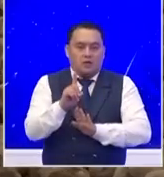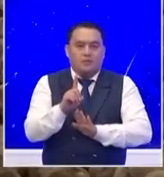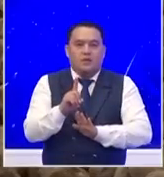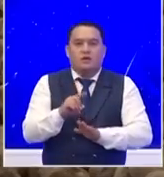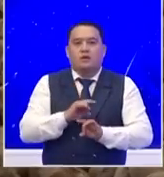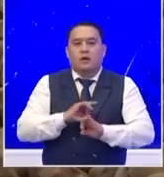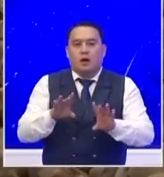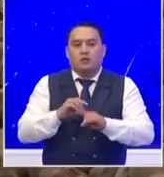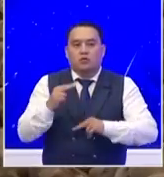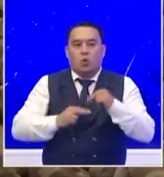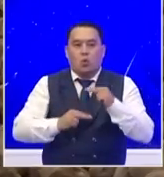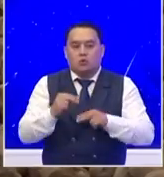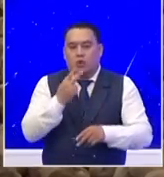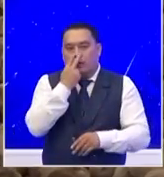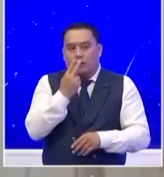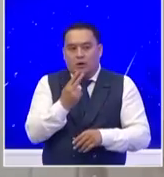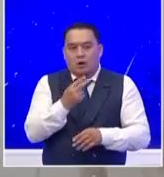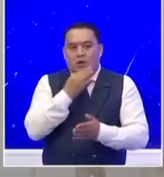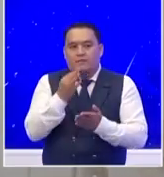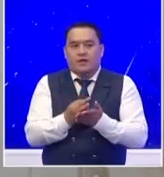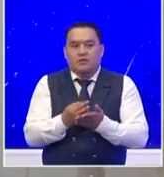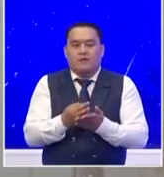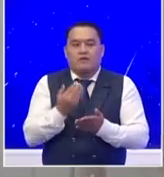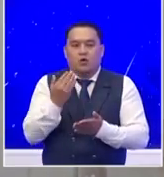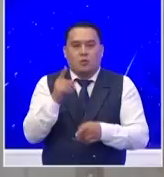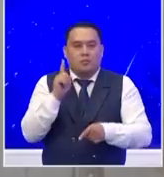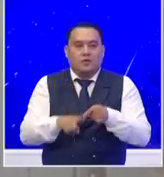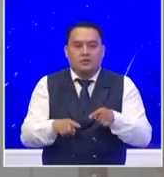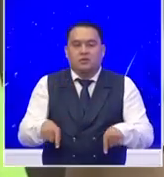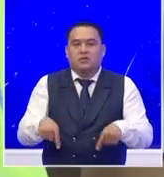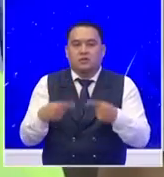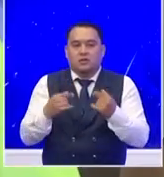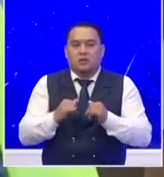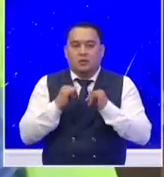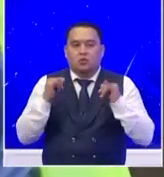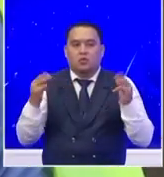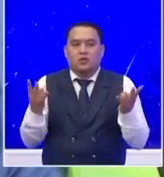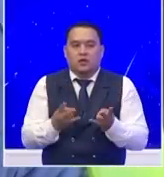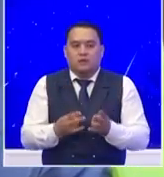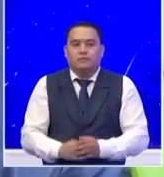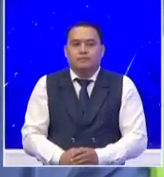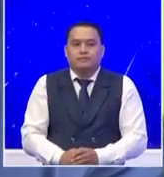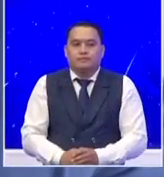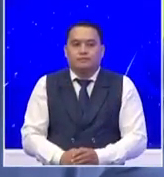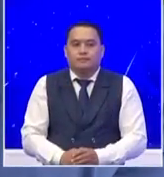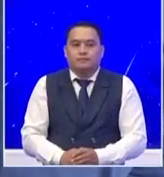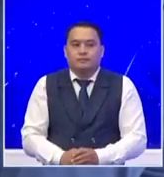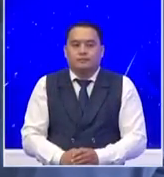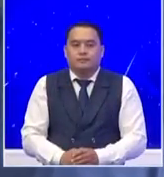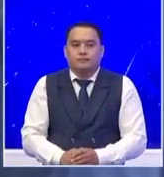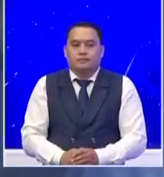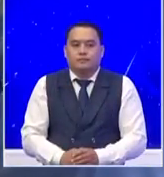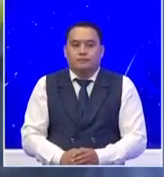Жанболат Жүргенбаев құрылыс жұмыстарын көріп, жауаптыларға салғырттық танытпау керектігін ескертті. Мына жер үзілет, бітті. Бүкіл